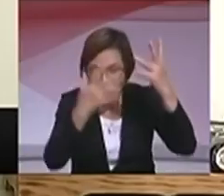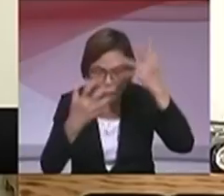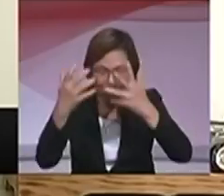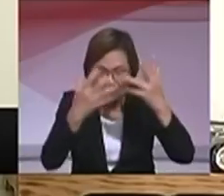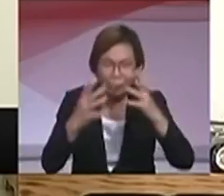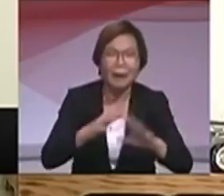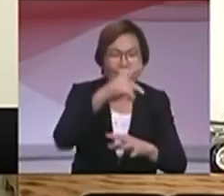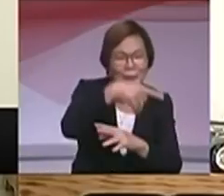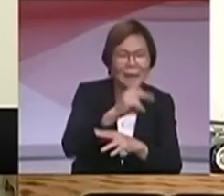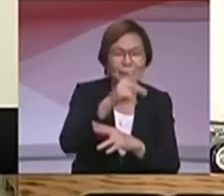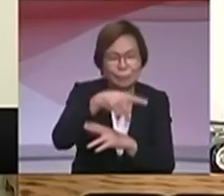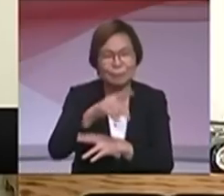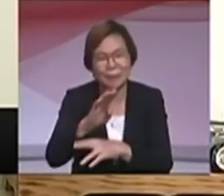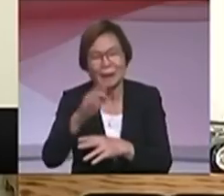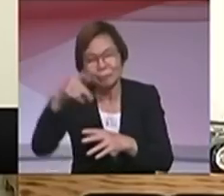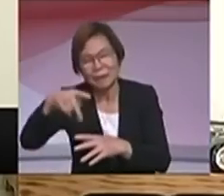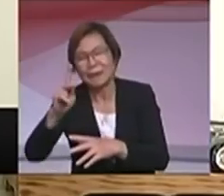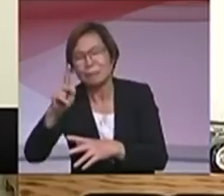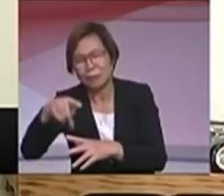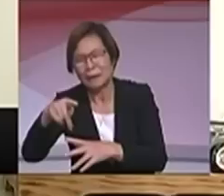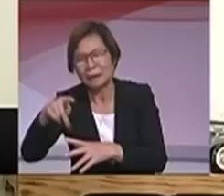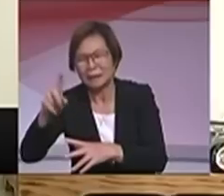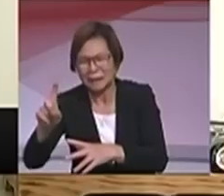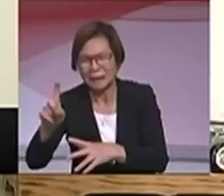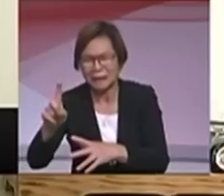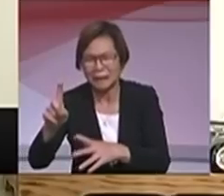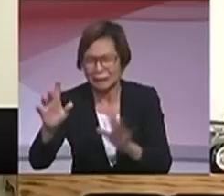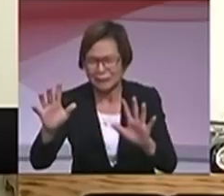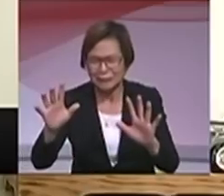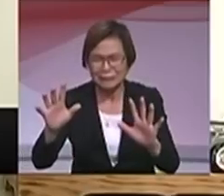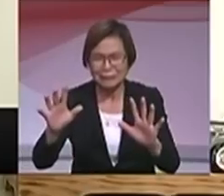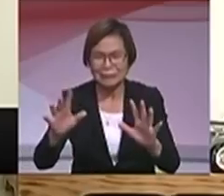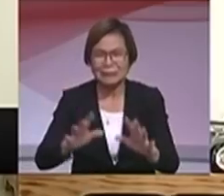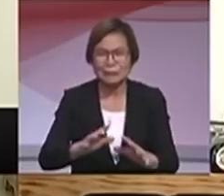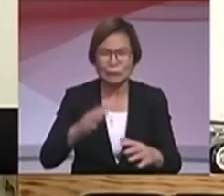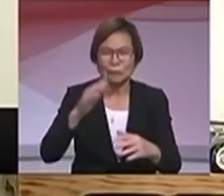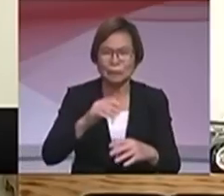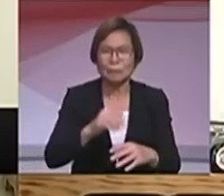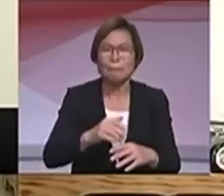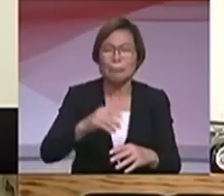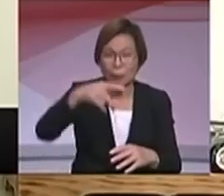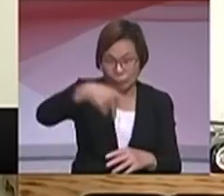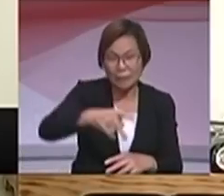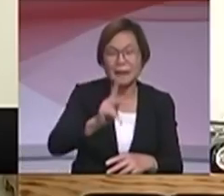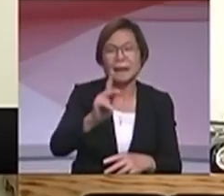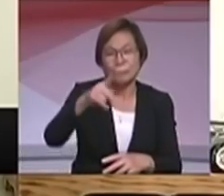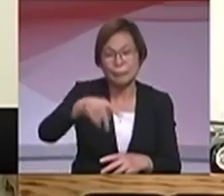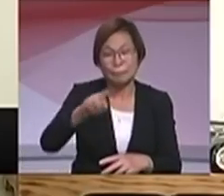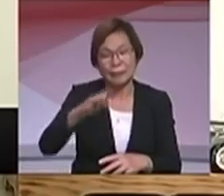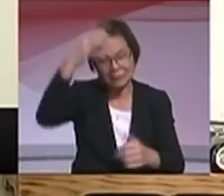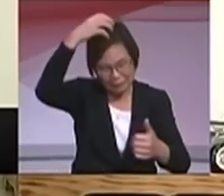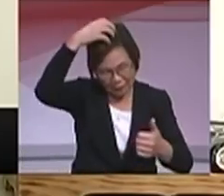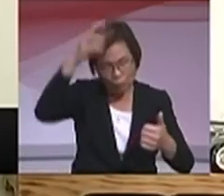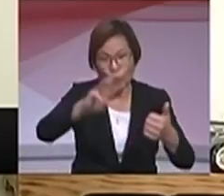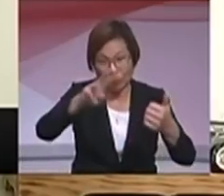PKPB. PKPP, seluruh Malaysia yang tidak tertaluk kepada PKPB. PKPB, Negeri Selangor,